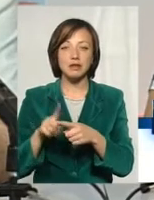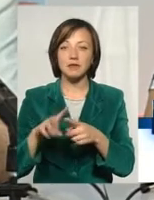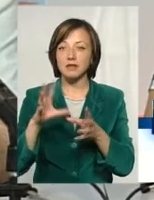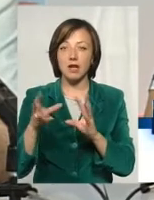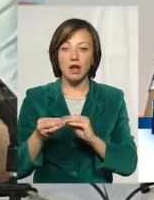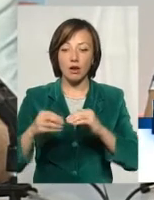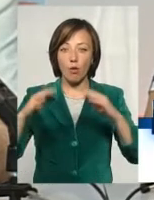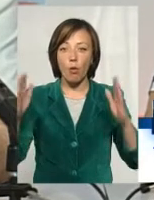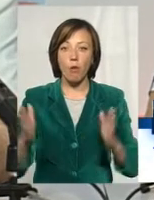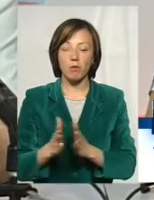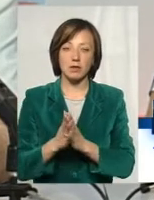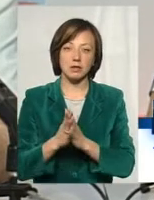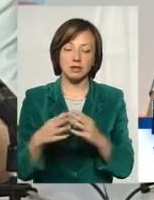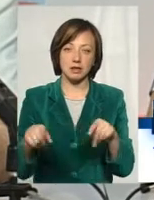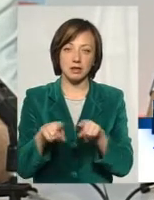взагалі комплексний,